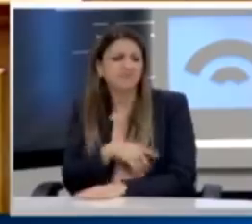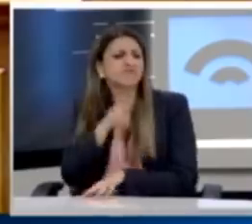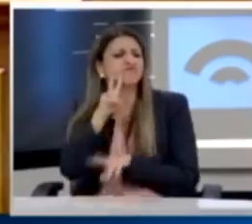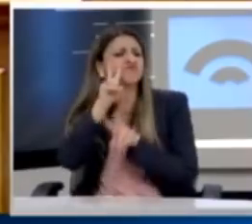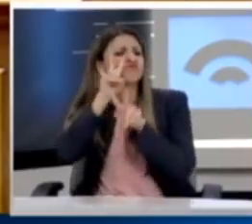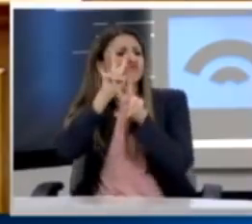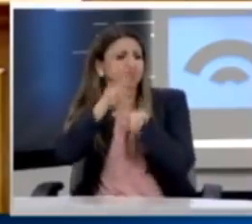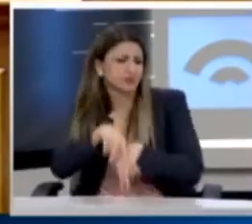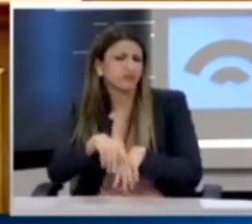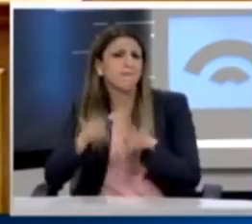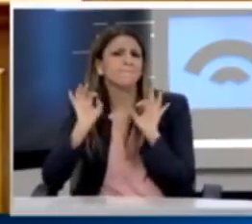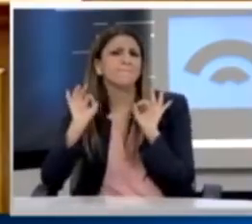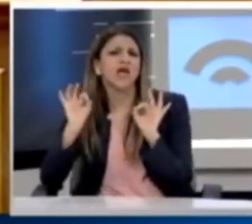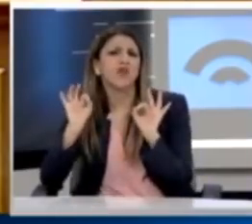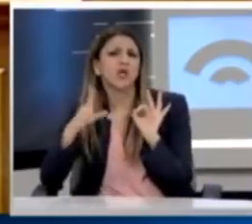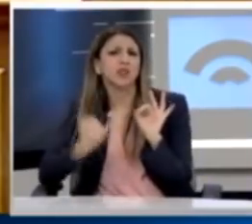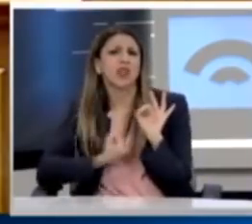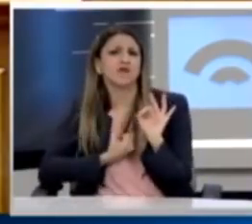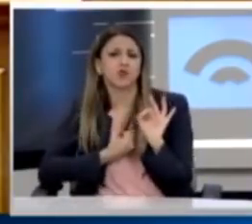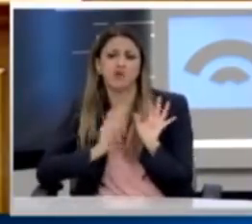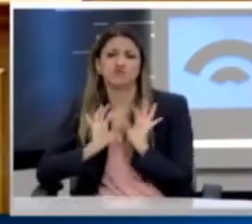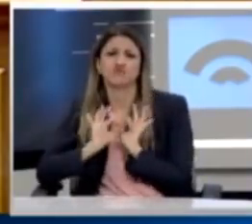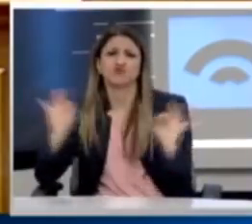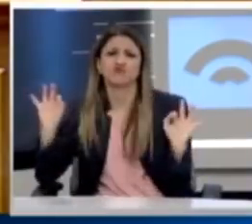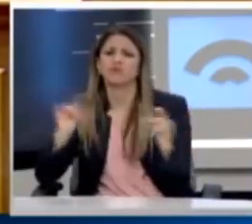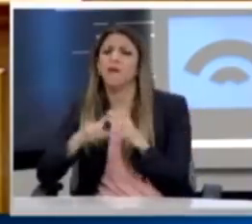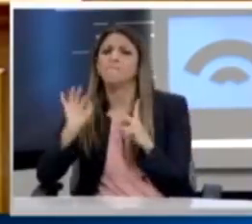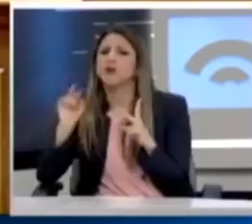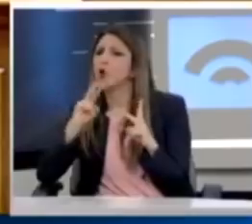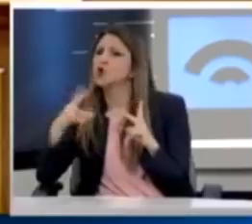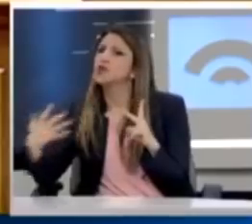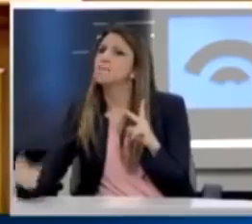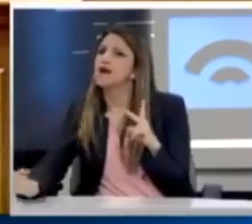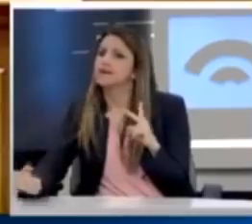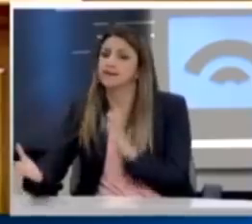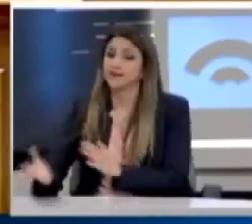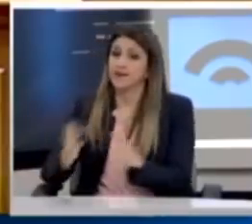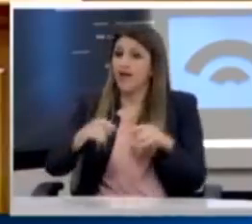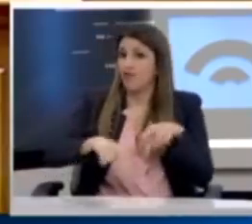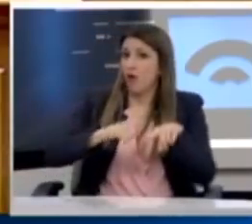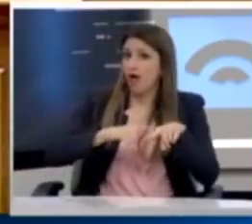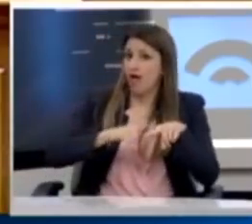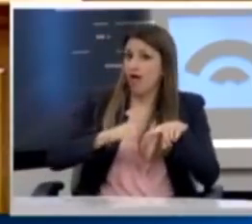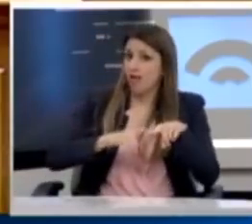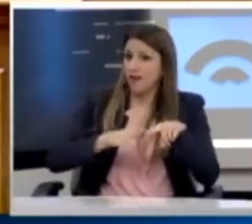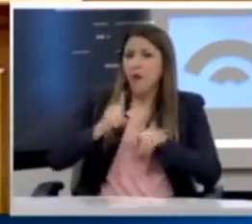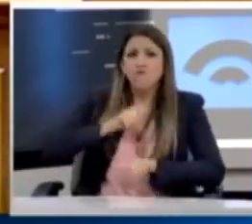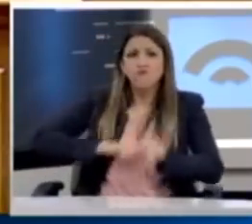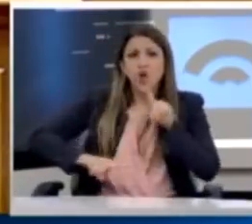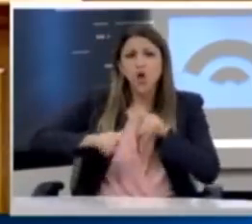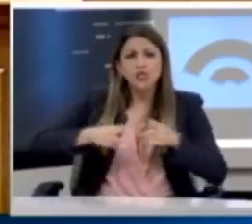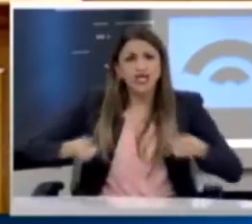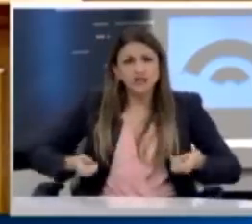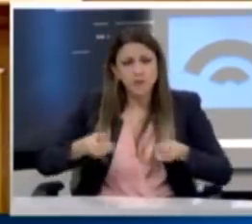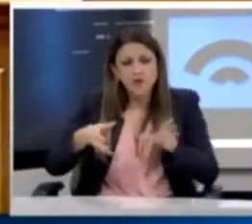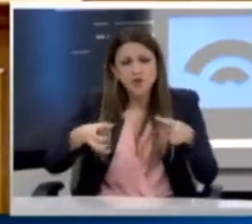αναγνώριση της μακεδονικής ταυτότητας και γλώσσας. Στη ΔΕ Ελλάδα αξιοποιούνται από εθνικιστικές κυρίως